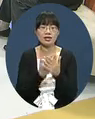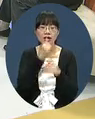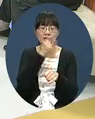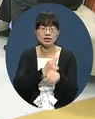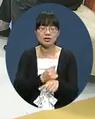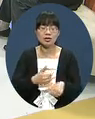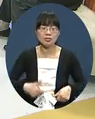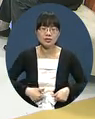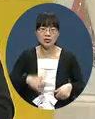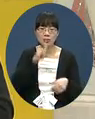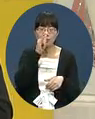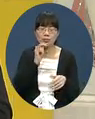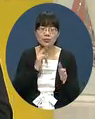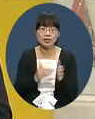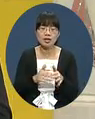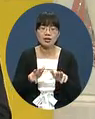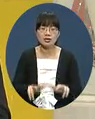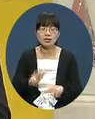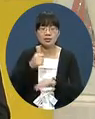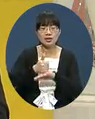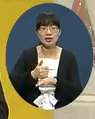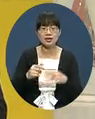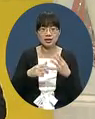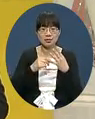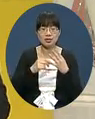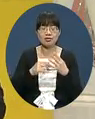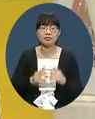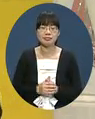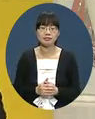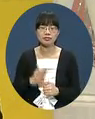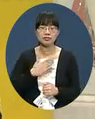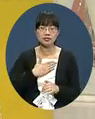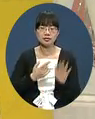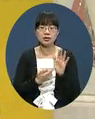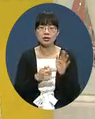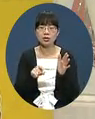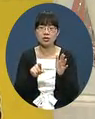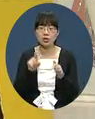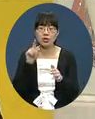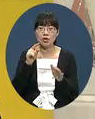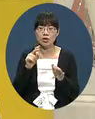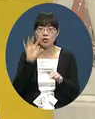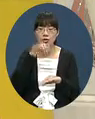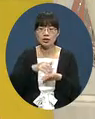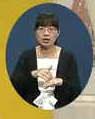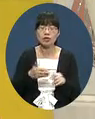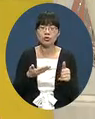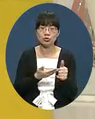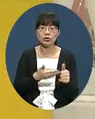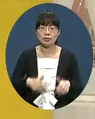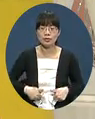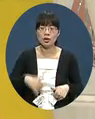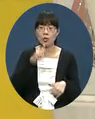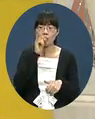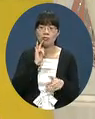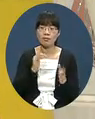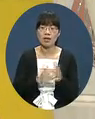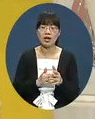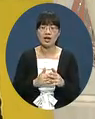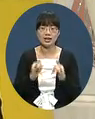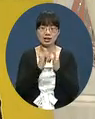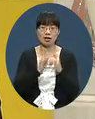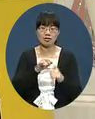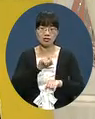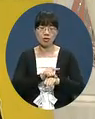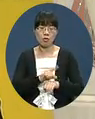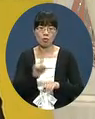좀 필요하겠습니다. 그리고 이제 마지막으로 네 번째로는요. 자기 표현 훈련을 좀 시켜주시는 것들이 좀 필요한데요.